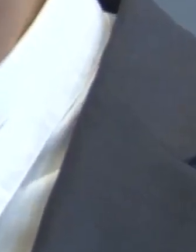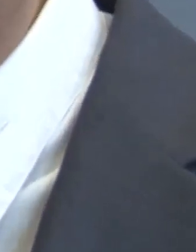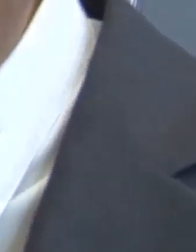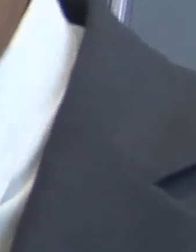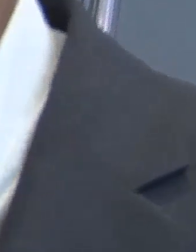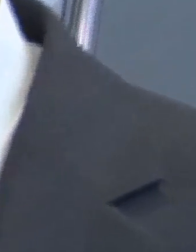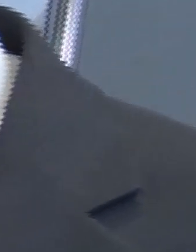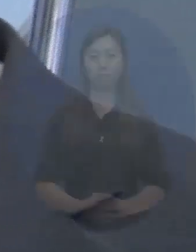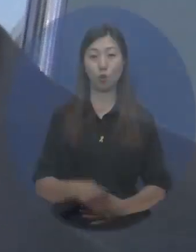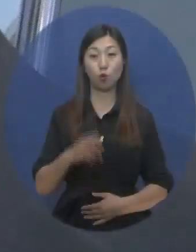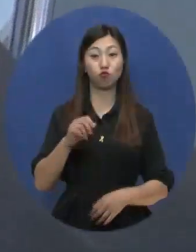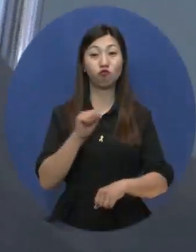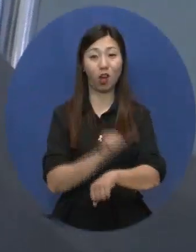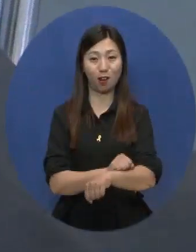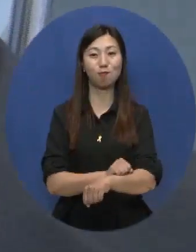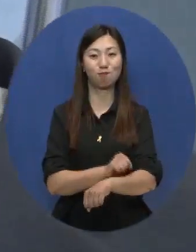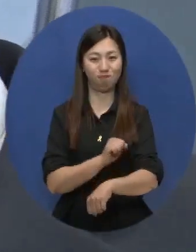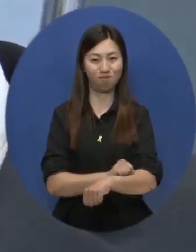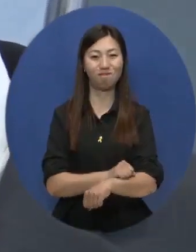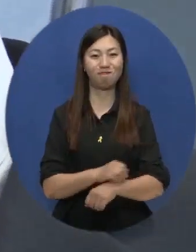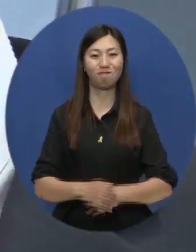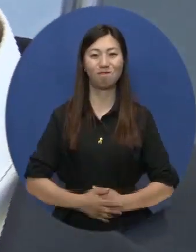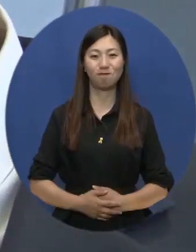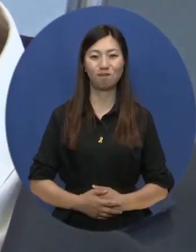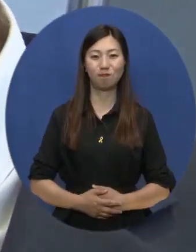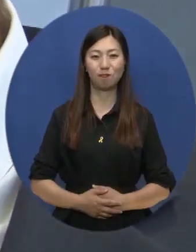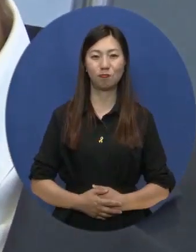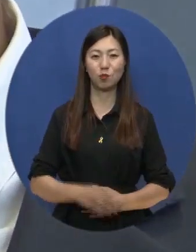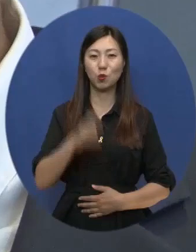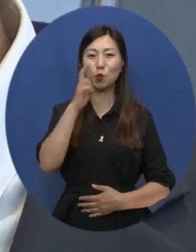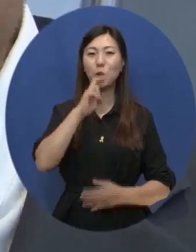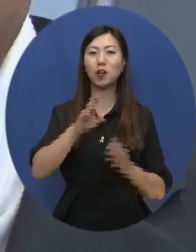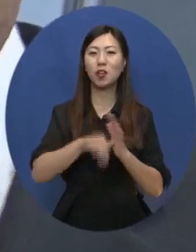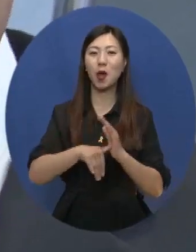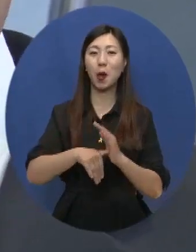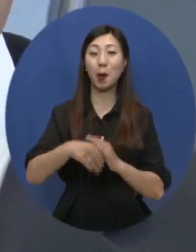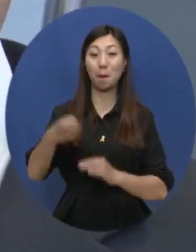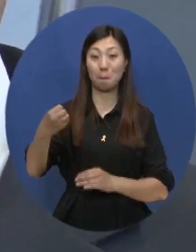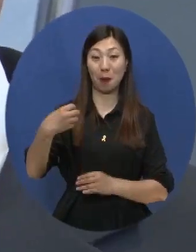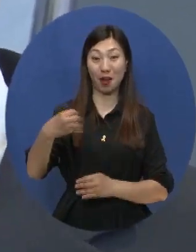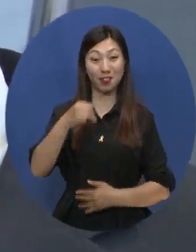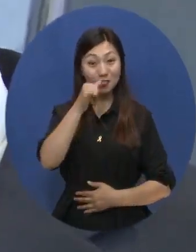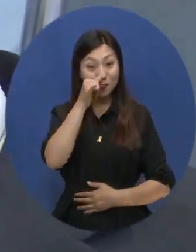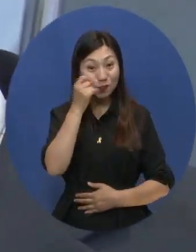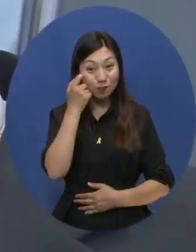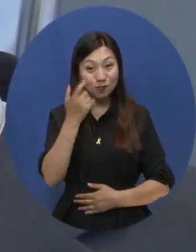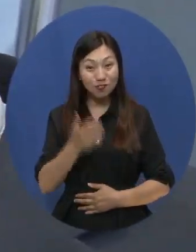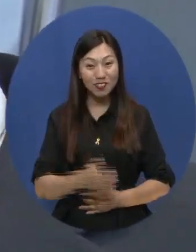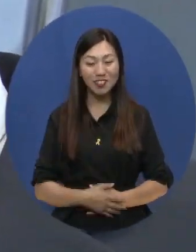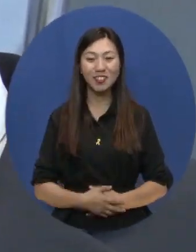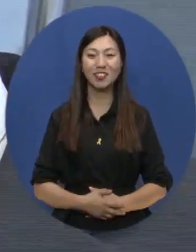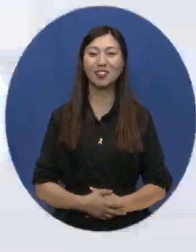힘들지만 이건 잘했어. 아니 왜 노래하는데 말씀을 주고